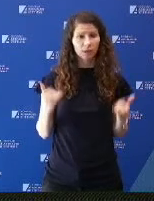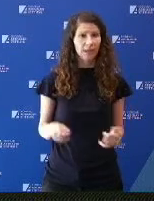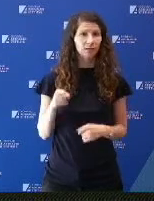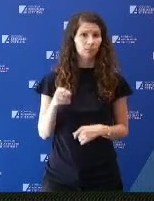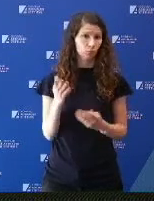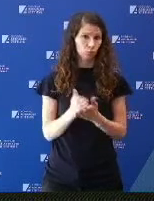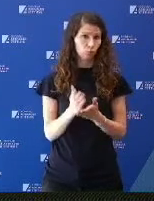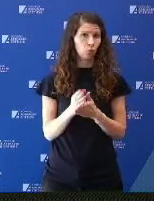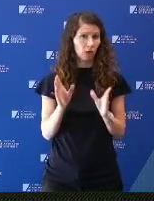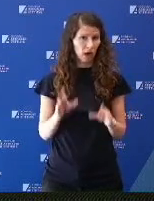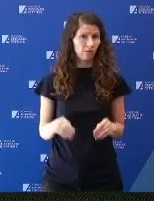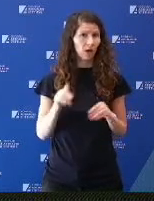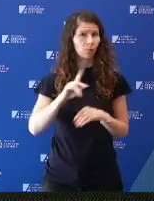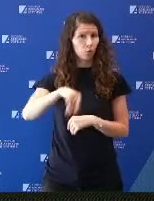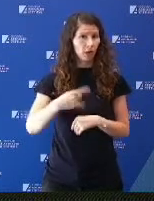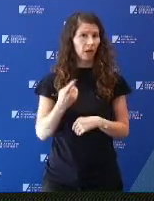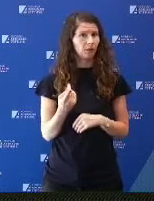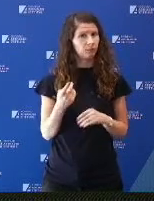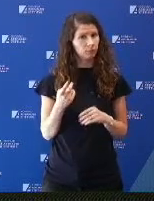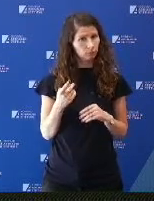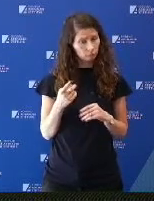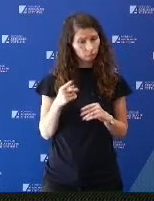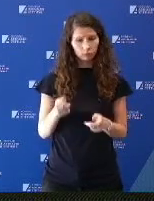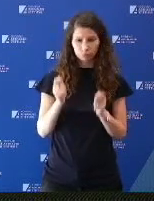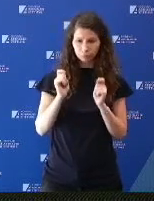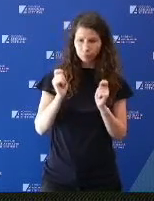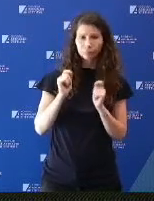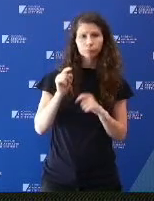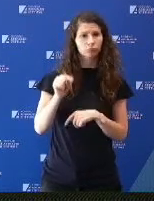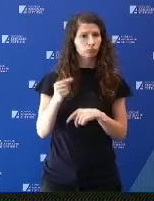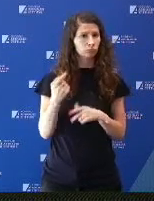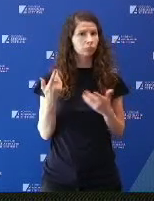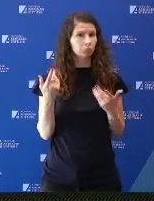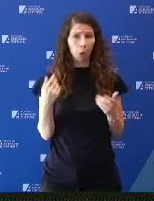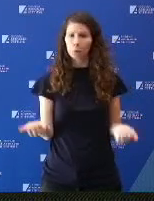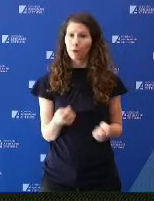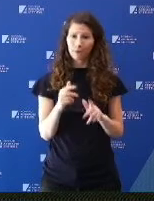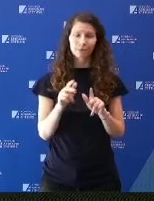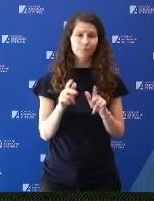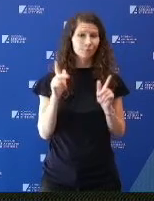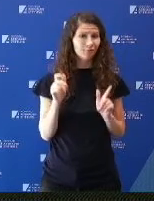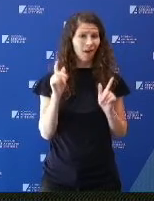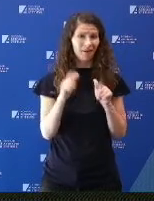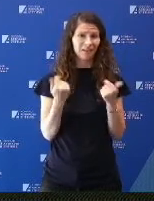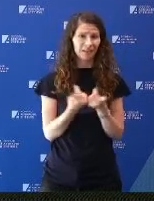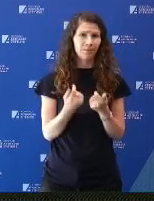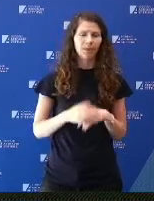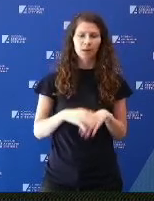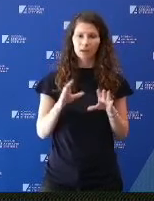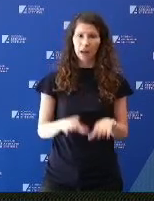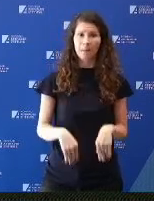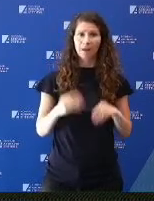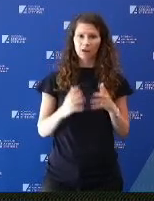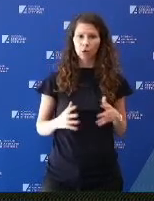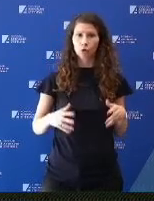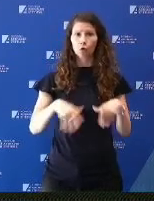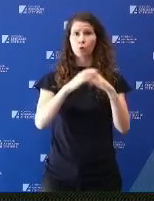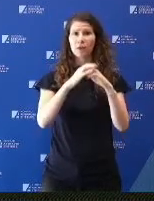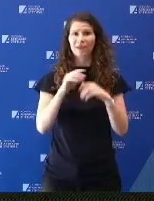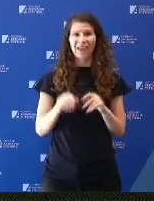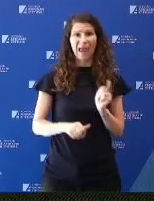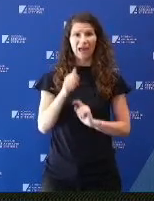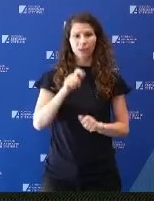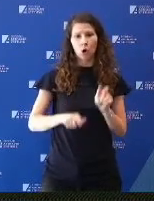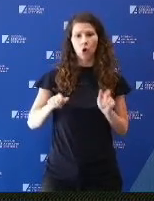ersten Projekten. Sie haben ein ganz, ganz tolles Startteam, finde ich, und es ist ja immer bei Unternehmensgründung sind, finde ich, die ersten Leute das Allerwichtigste, weil